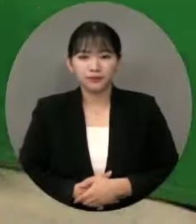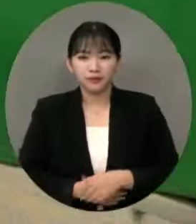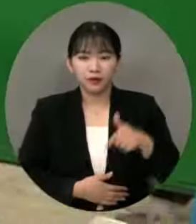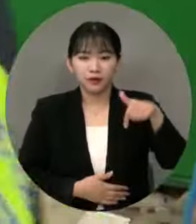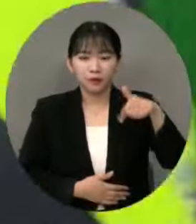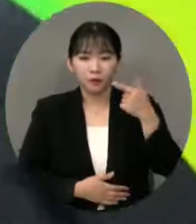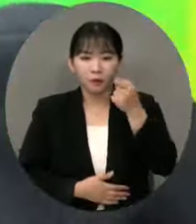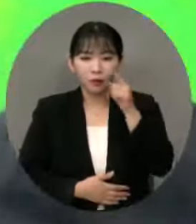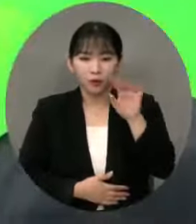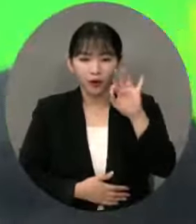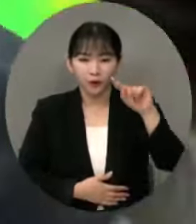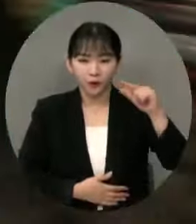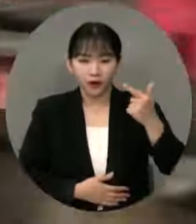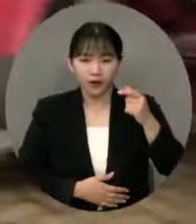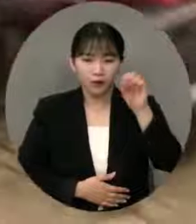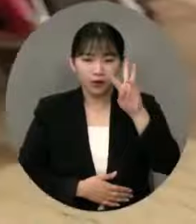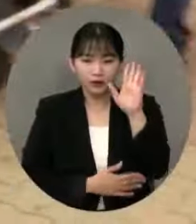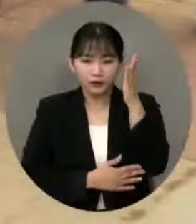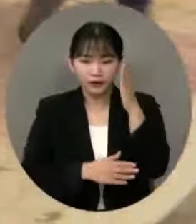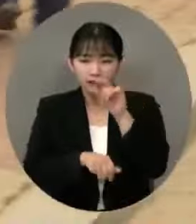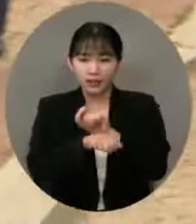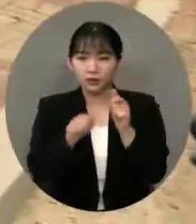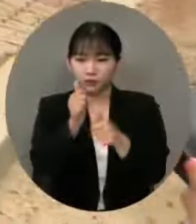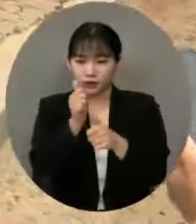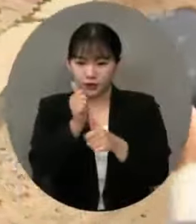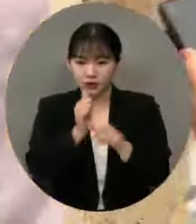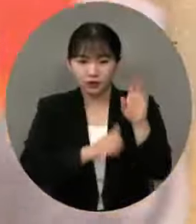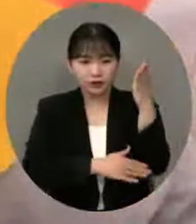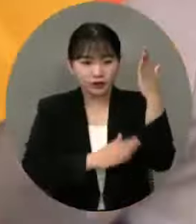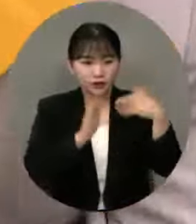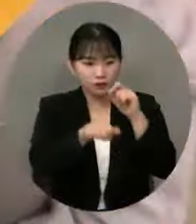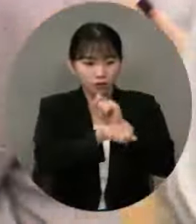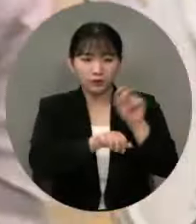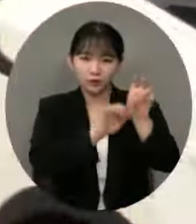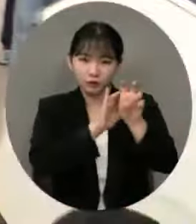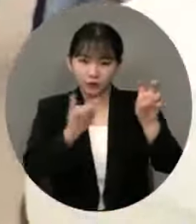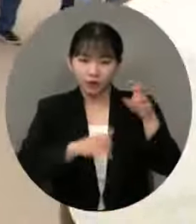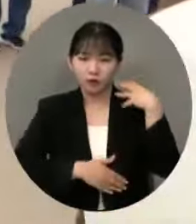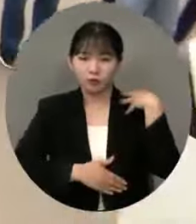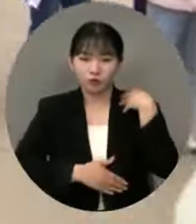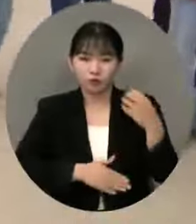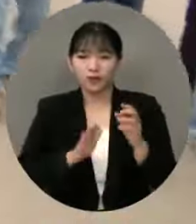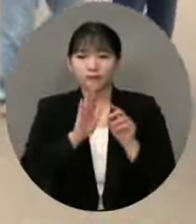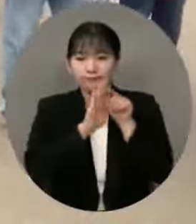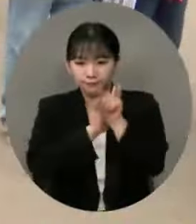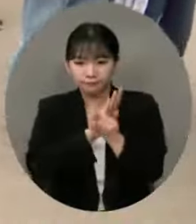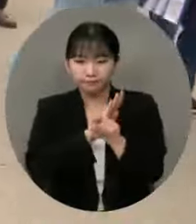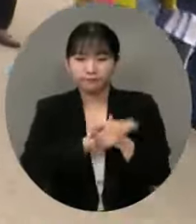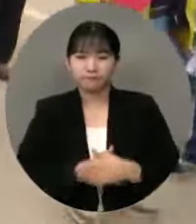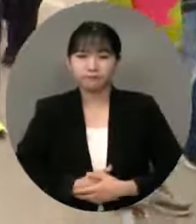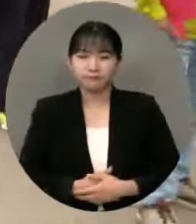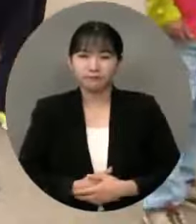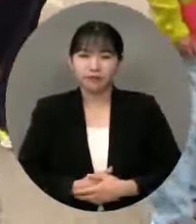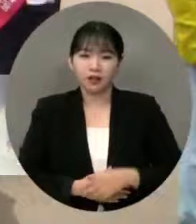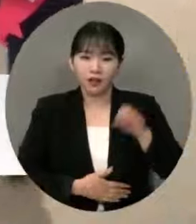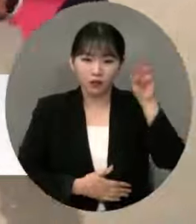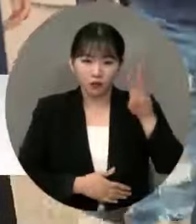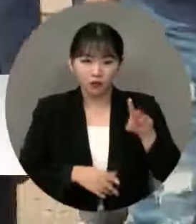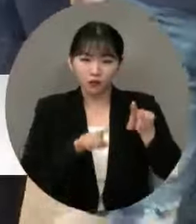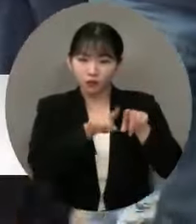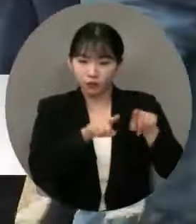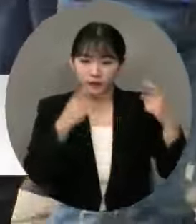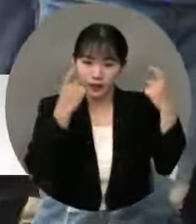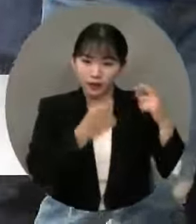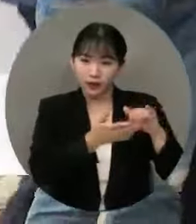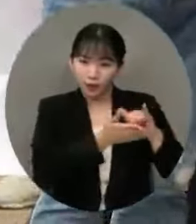고강환 광주시청 행정부시장 등 광주시청 공무원 20여 명이 무안을 또 찾았습니다. 광주 민간